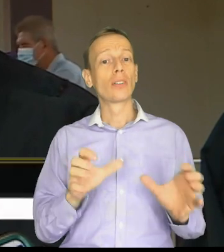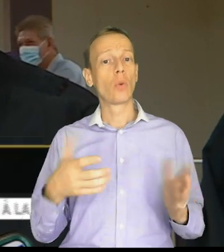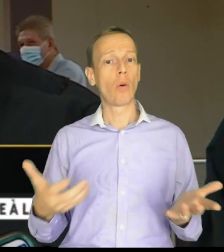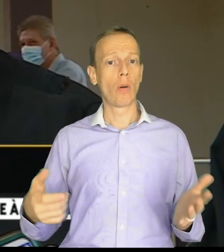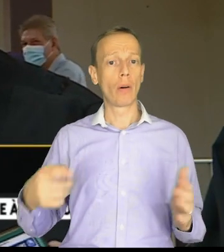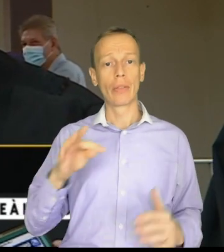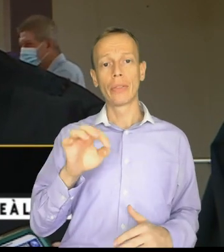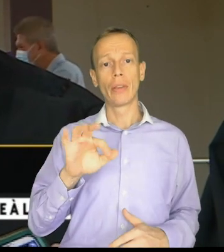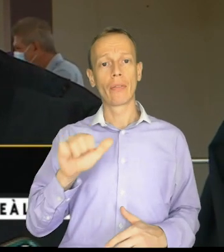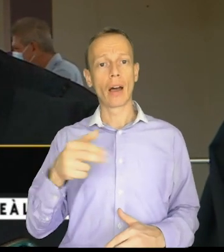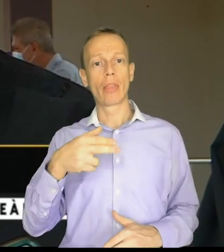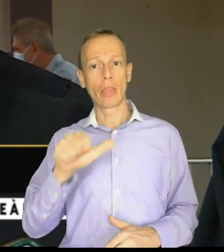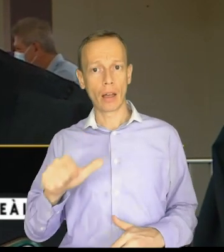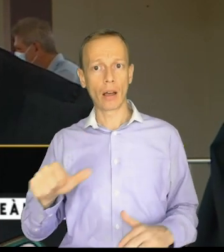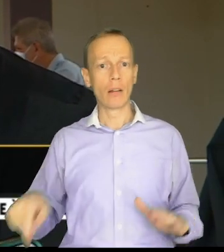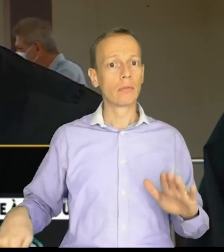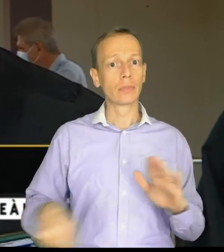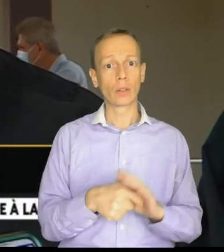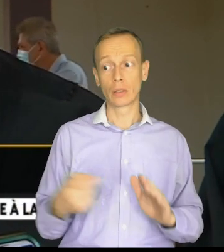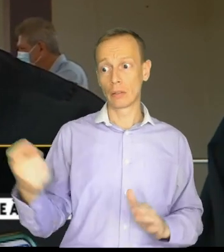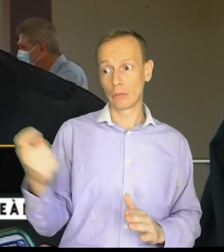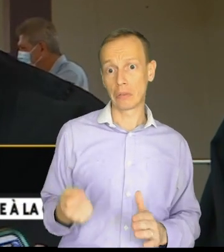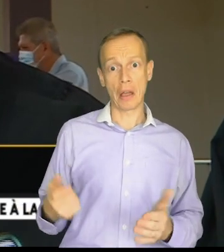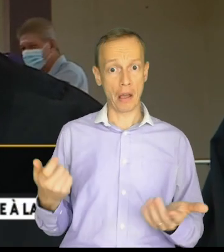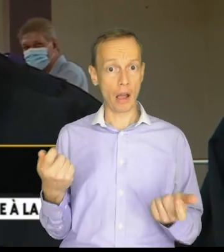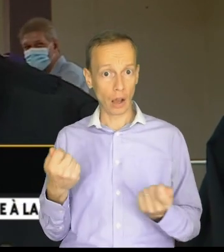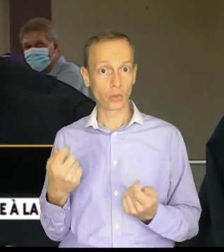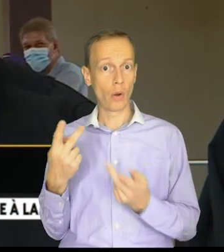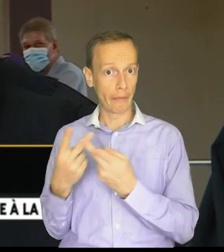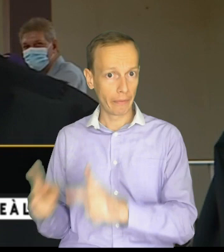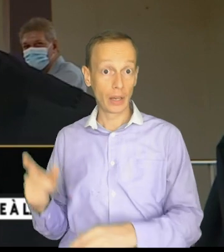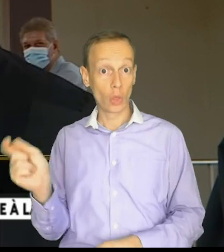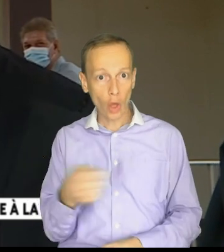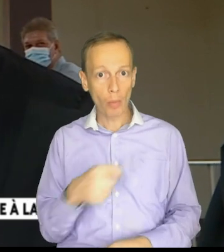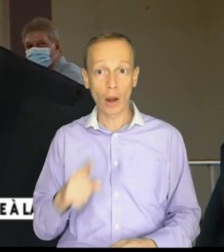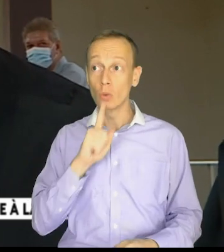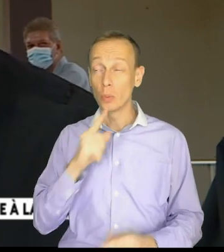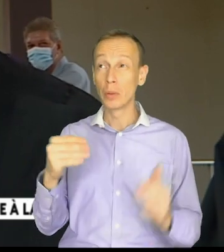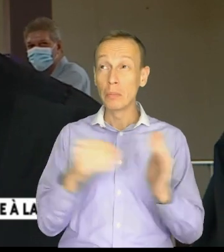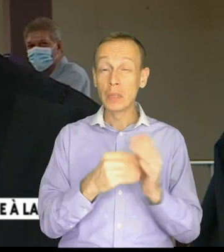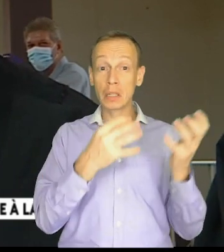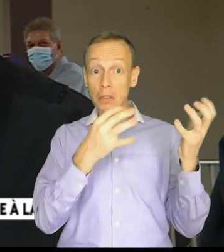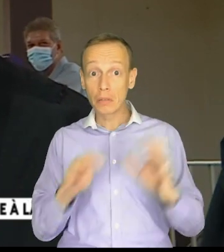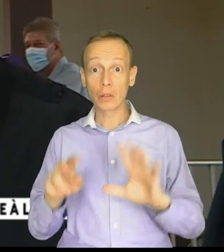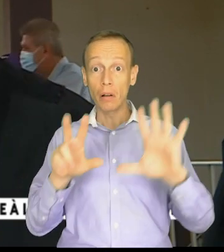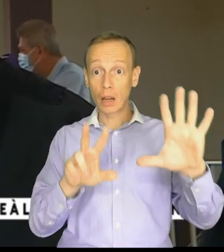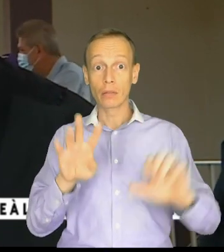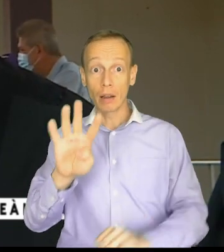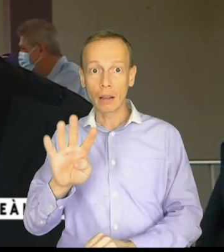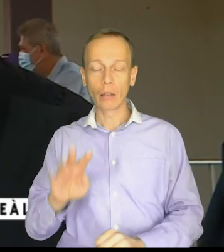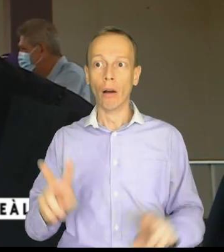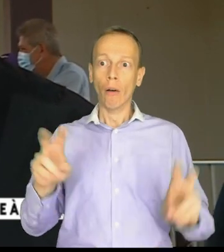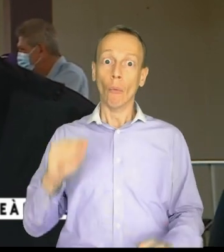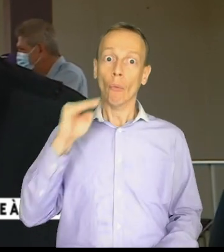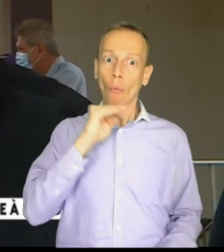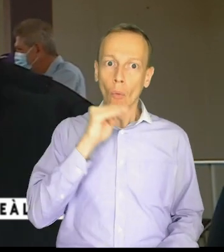financée sur des fonds publics communaux, puisque c'est une radio communale, depuis 1984. Tu parles d'une